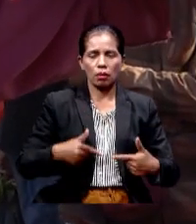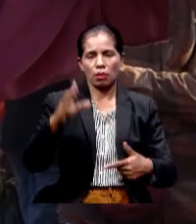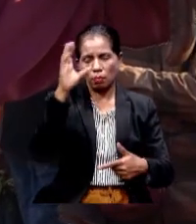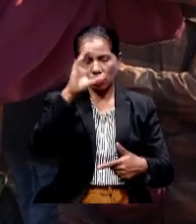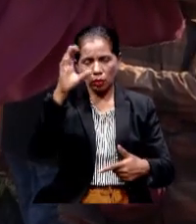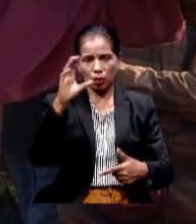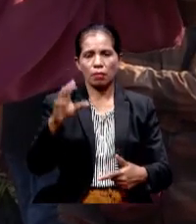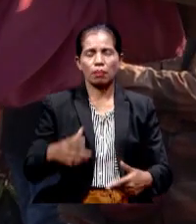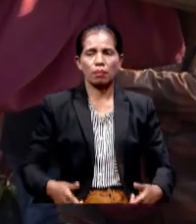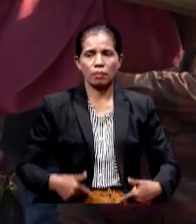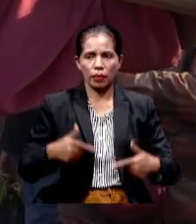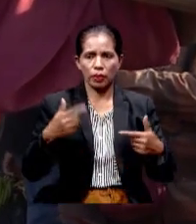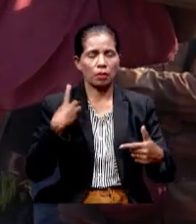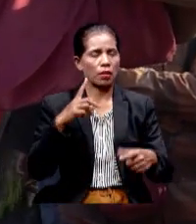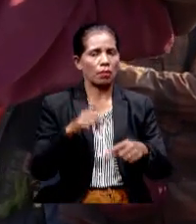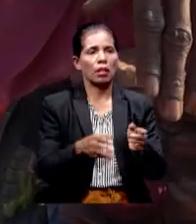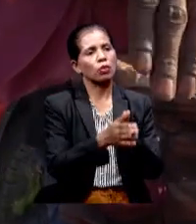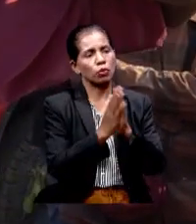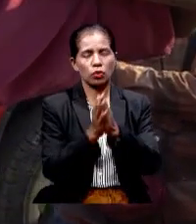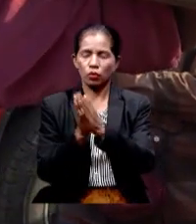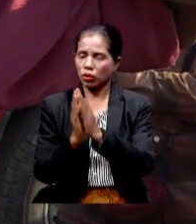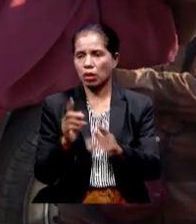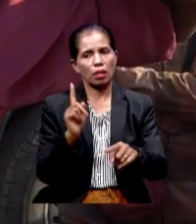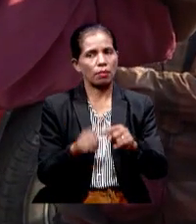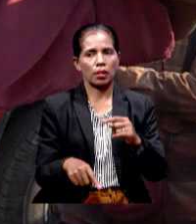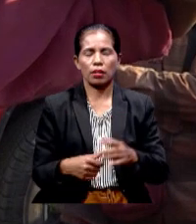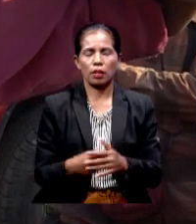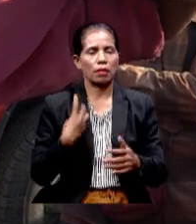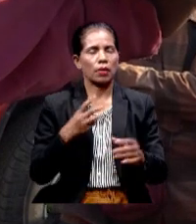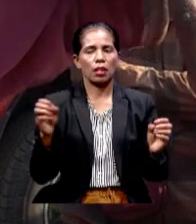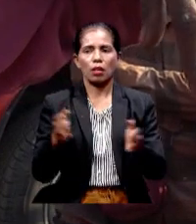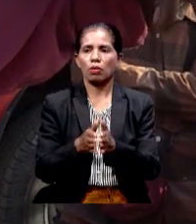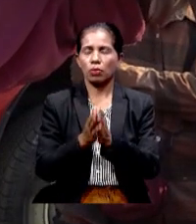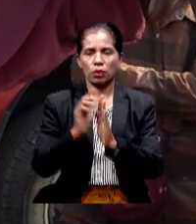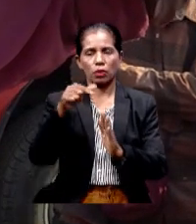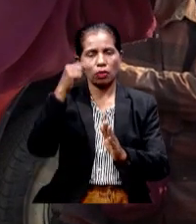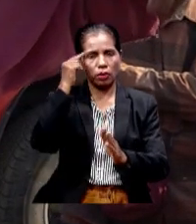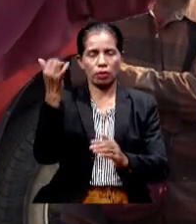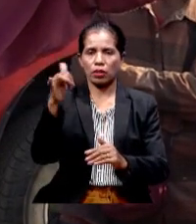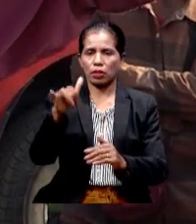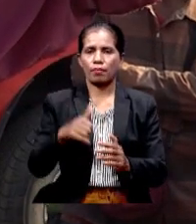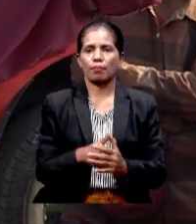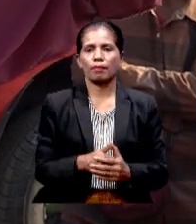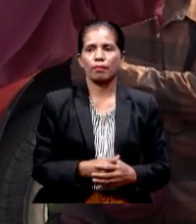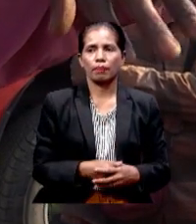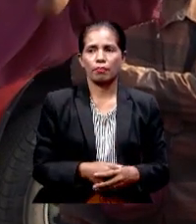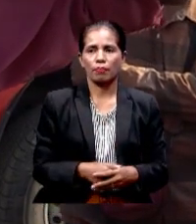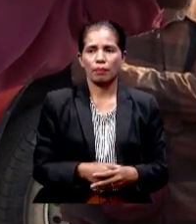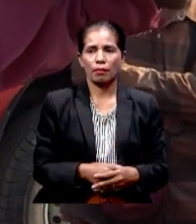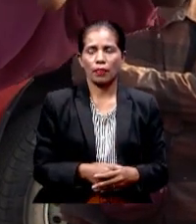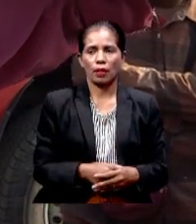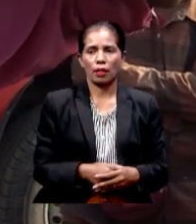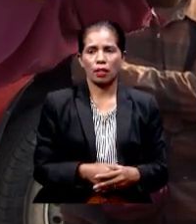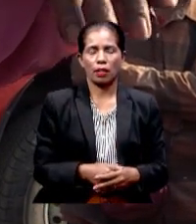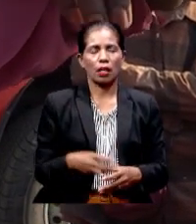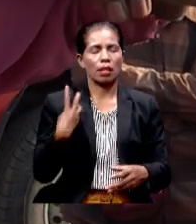por so am tan lima ngar labele. Ami la prane atan lima to ai guber sira. Ai ban ne bela es por